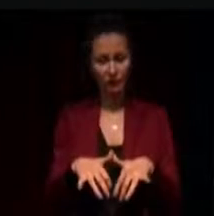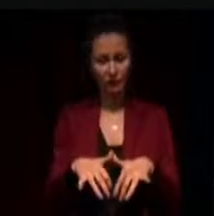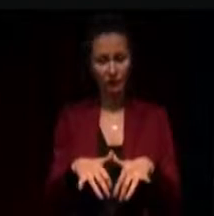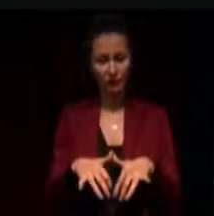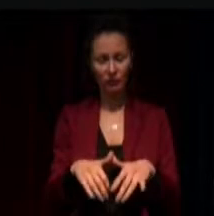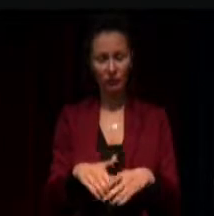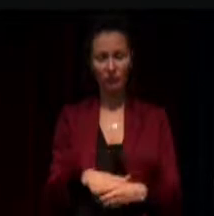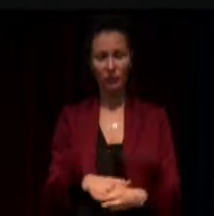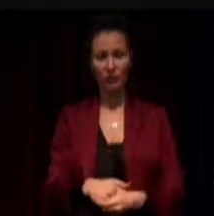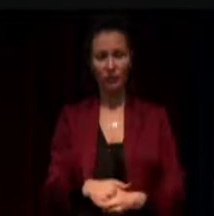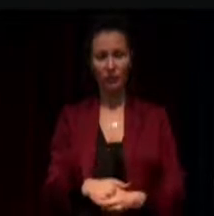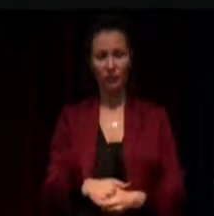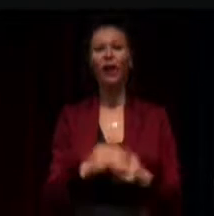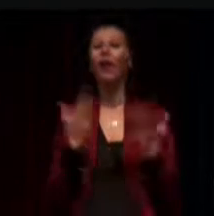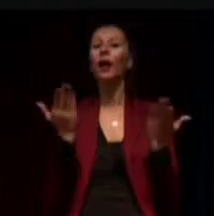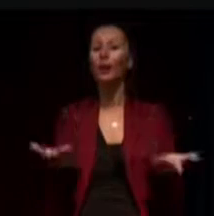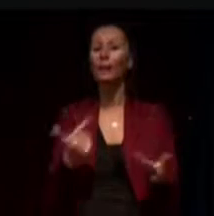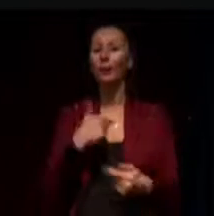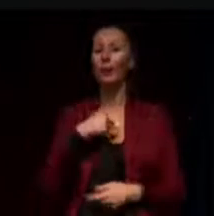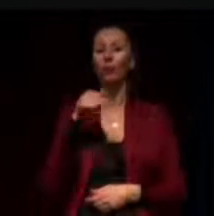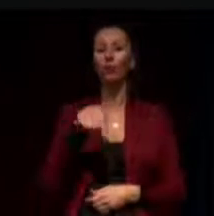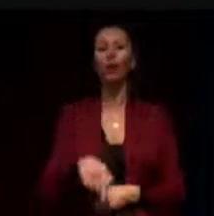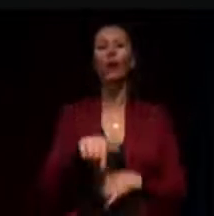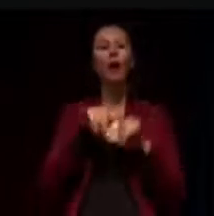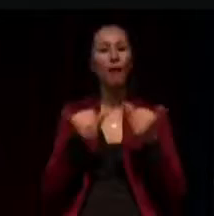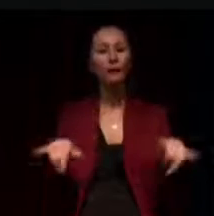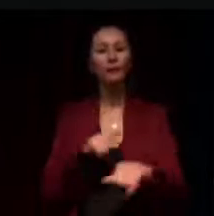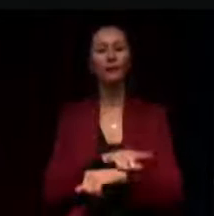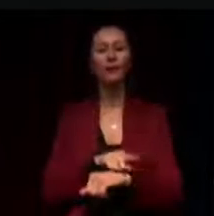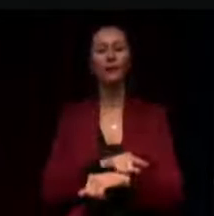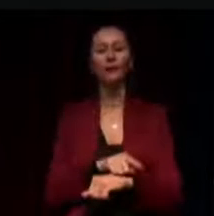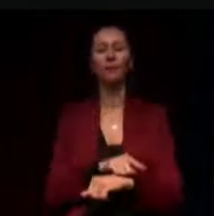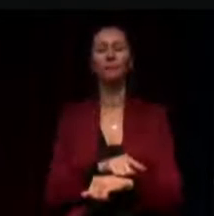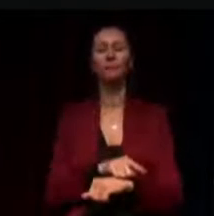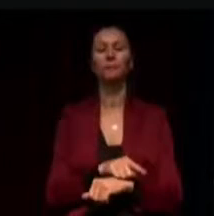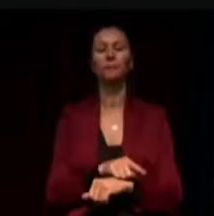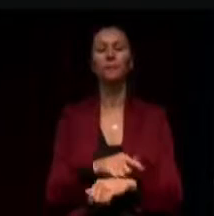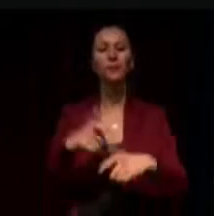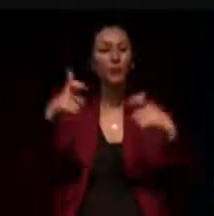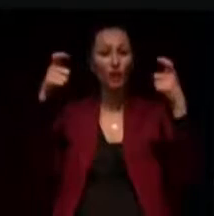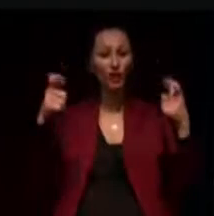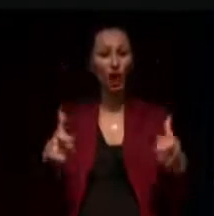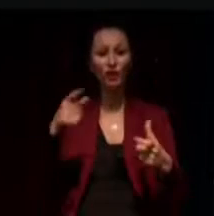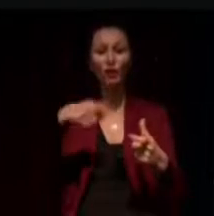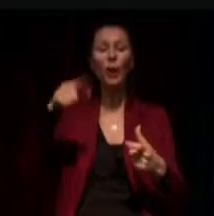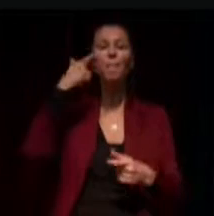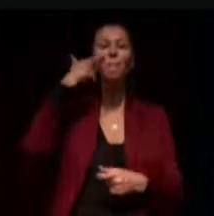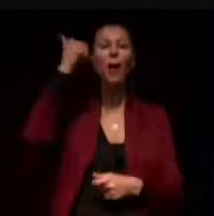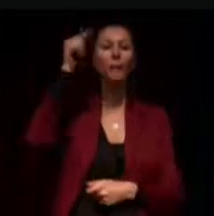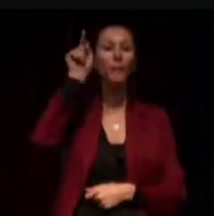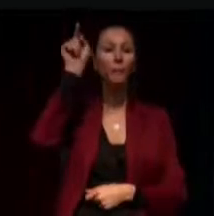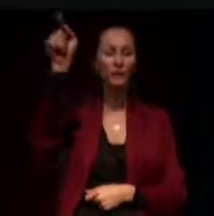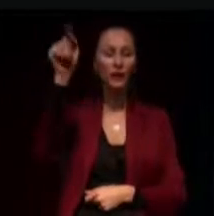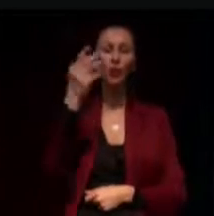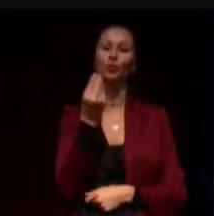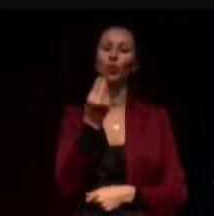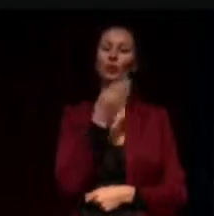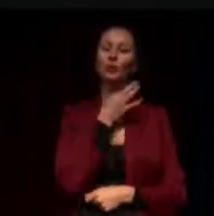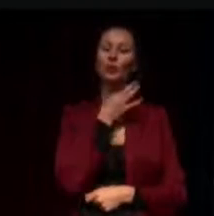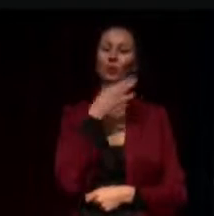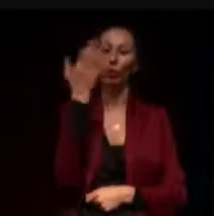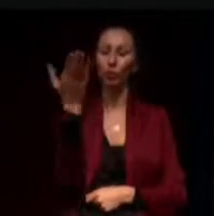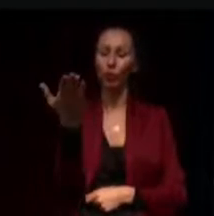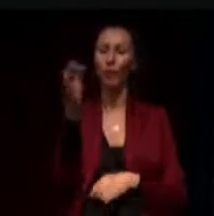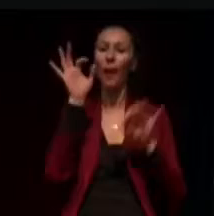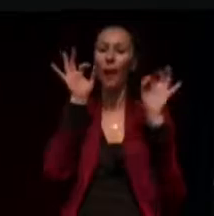gelinmesini. Tabii ki ben buradan aynı zamanda Şehircilik Bakanımıza da çok teşekkür